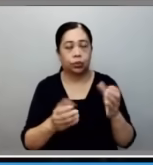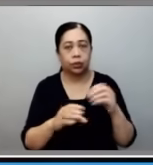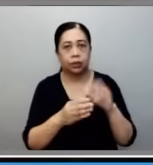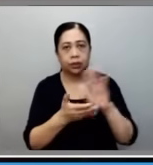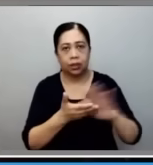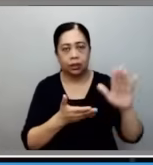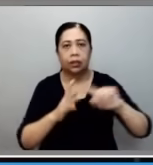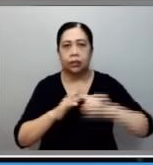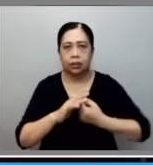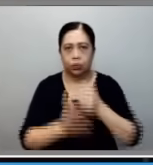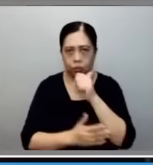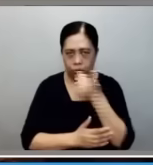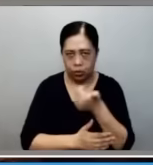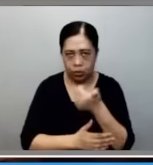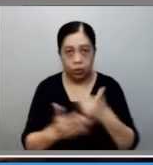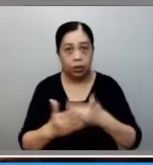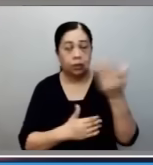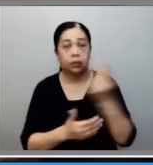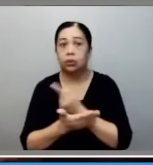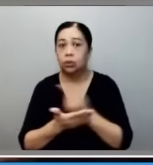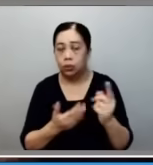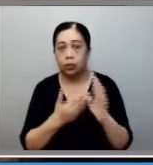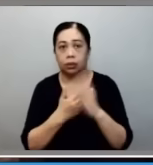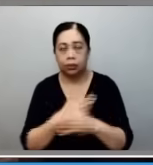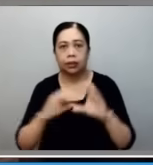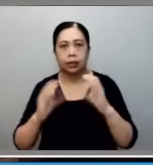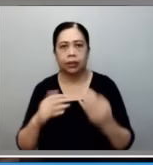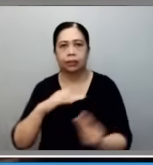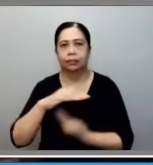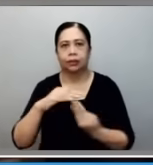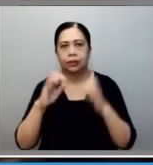bukas. Sa susunod na linggo naman, babalik ang klase sa basic education.